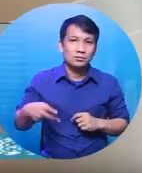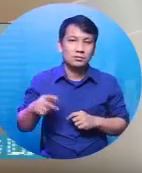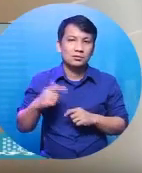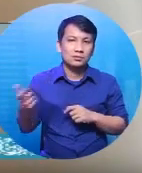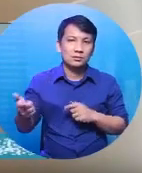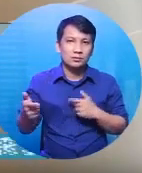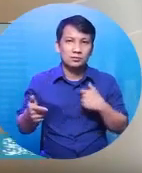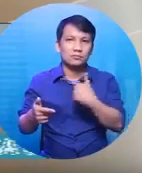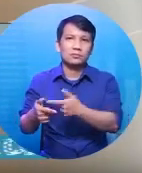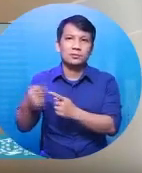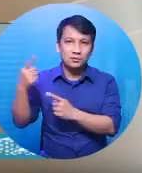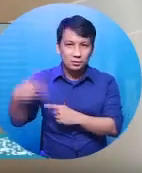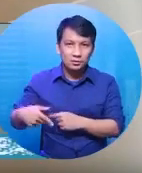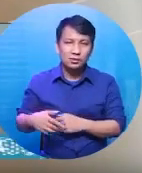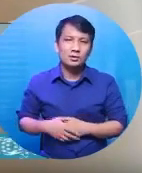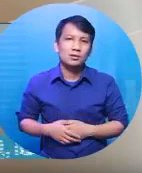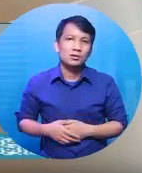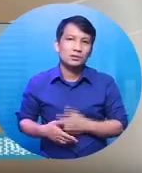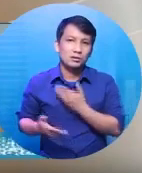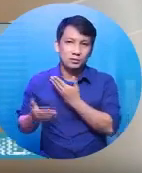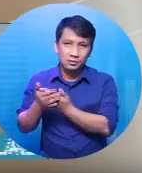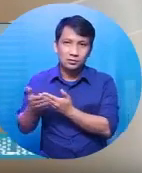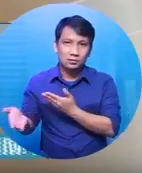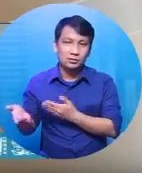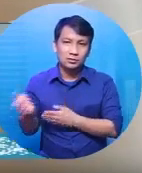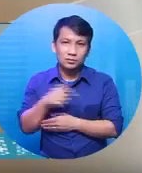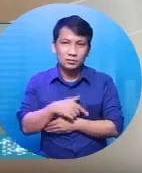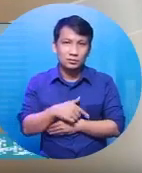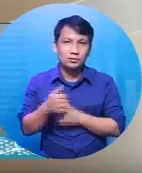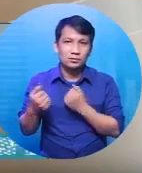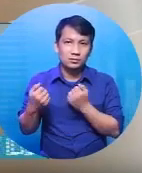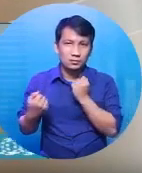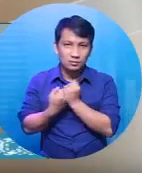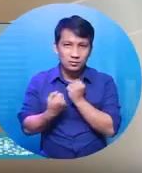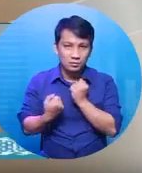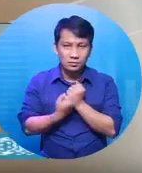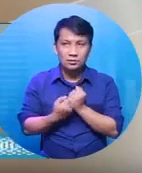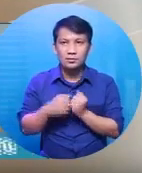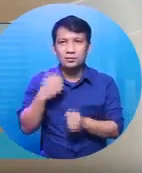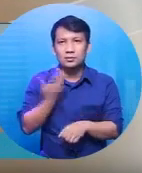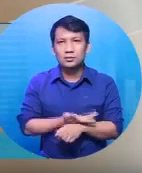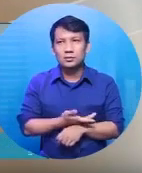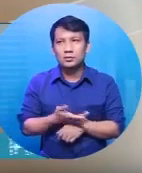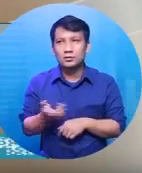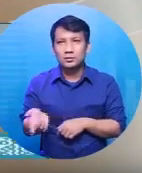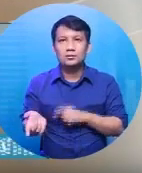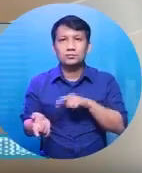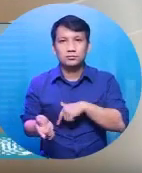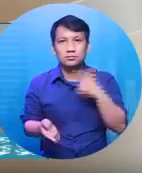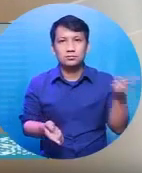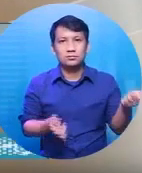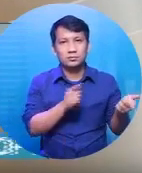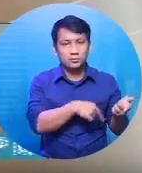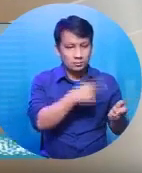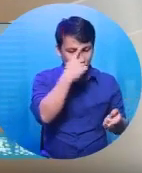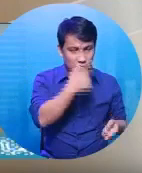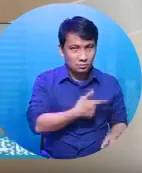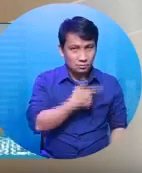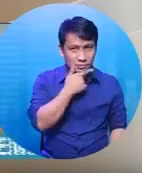niya nakilala yan. Mabait yon, binibigyan siya, sinusuportahan siya, pati anak niya. Pero nung napunta siya dyan sa tomboy na